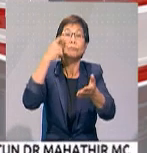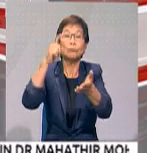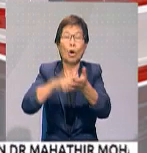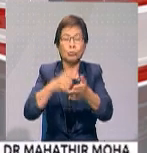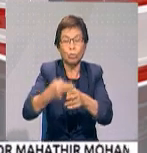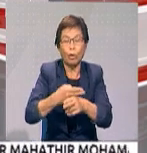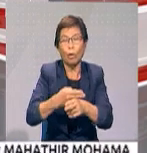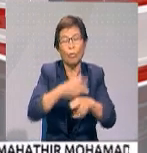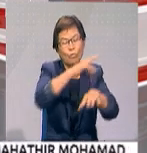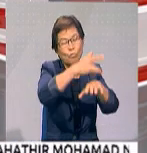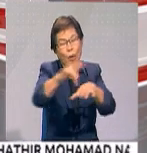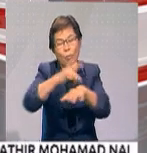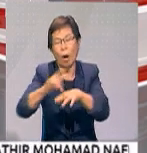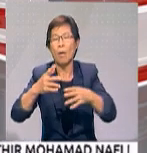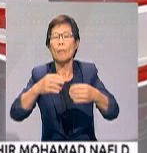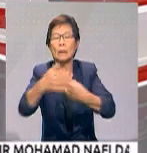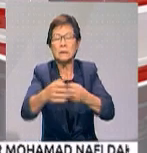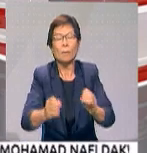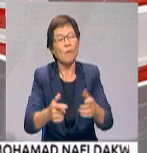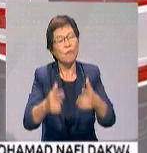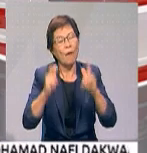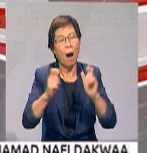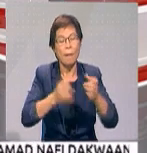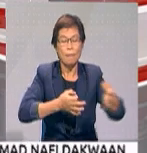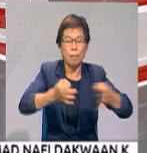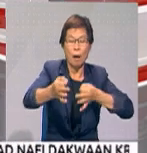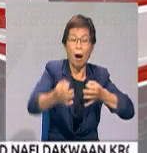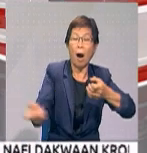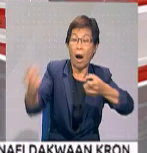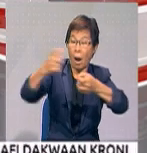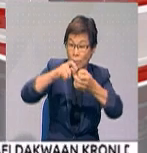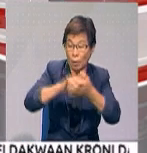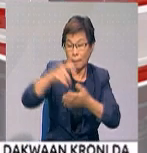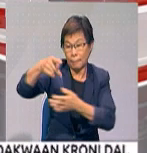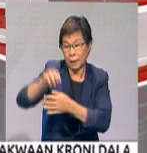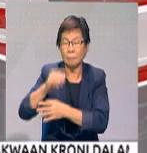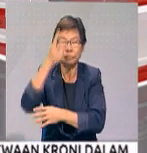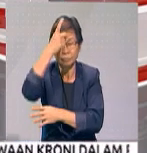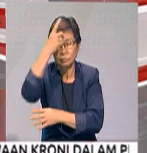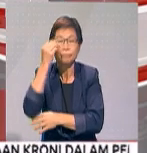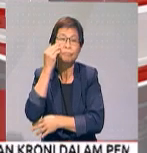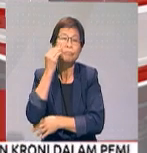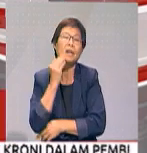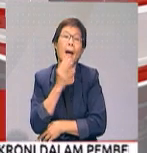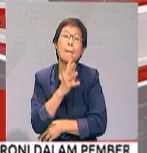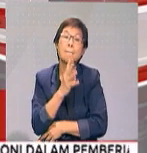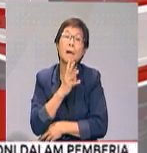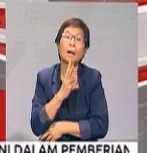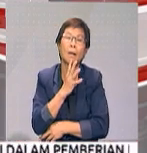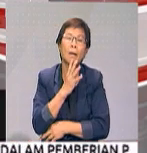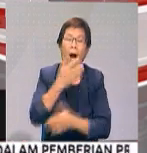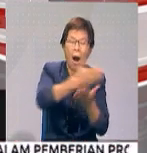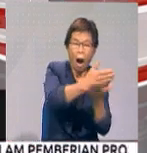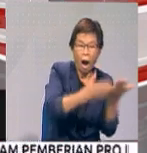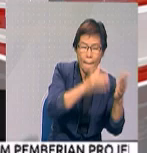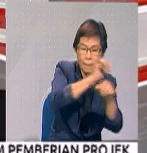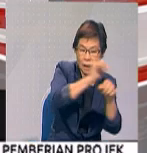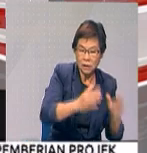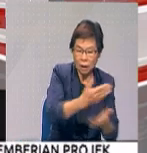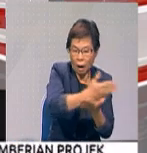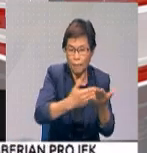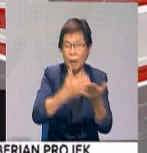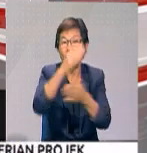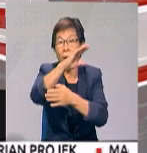segera mengosongkan premis pejabat. Mengulas perkara tersebut, Perdana Menteri Tun Dr. Mahathir Mohamad berkata sebahagian pekerja